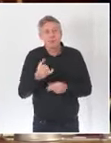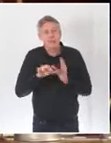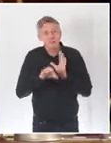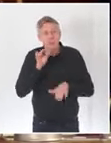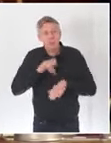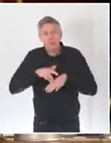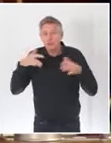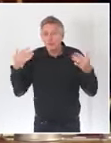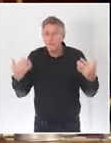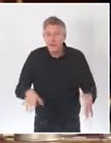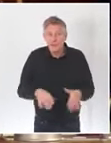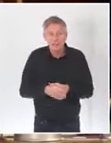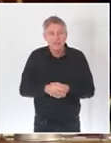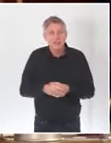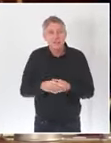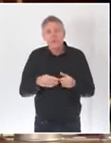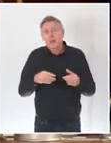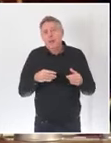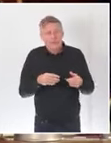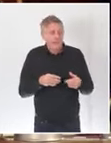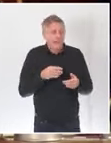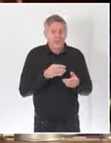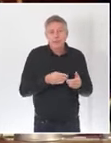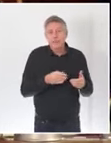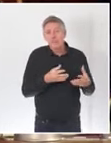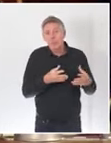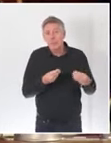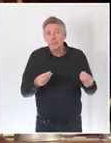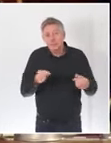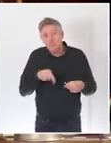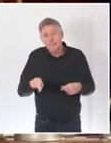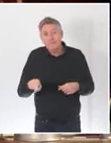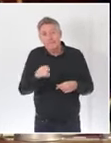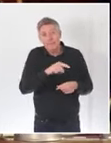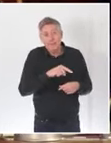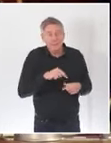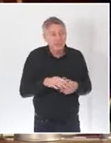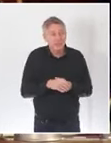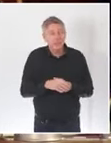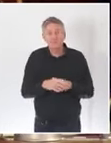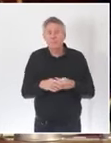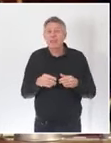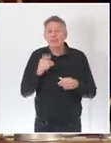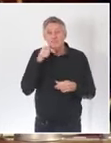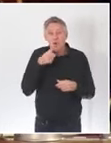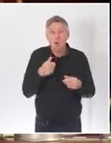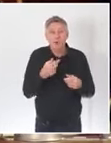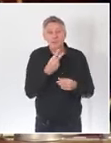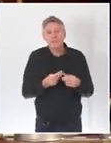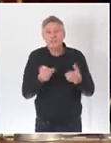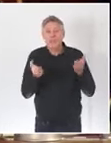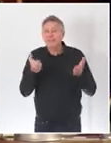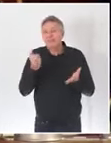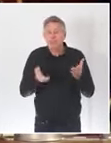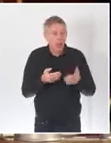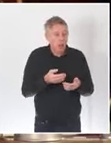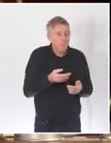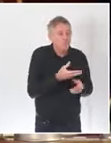fait de se tourner vers les classes populaires de notre pays et de ne pas partager équitablement l'effort national pour préserver notre modèle